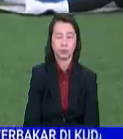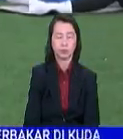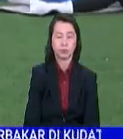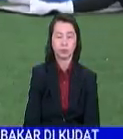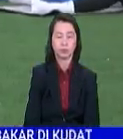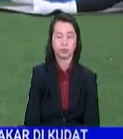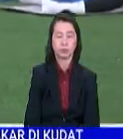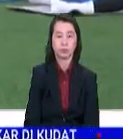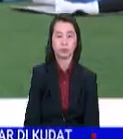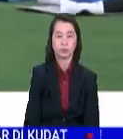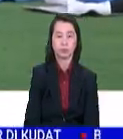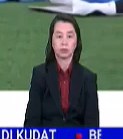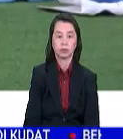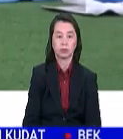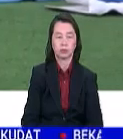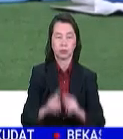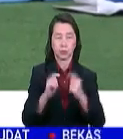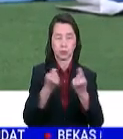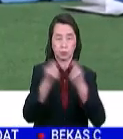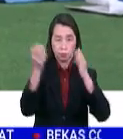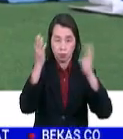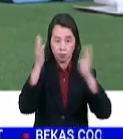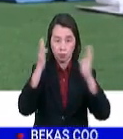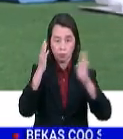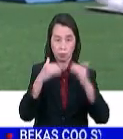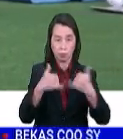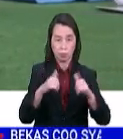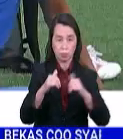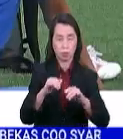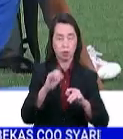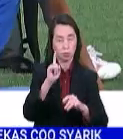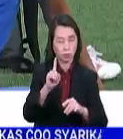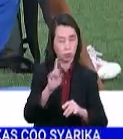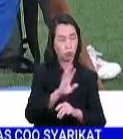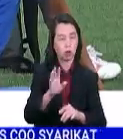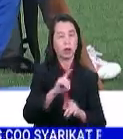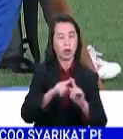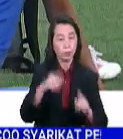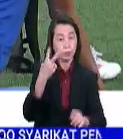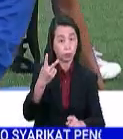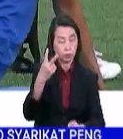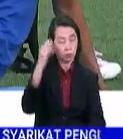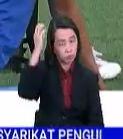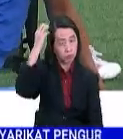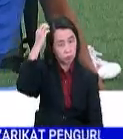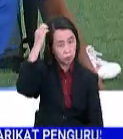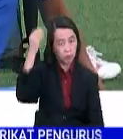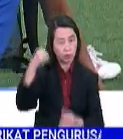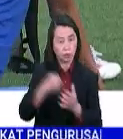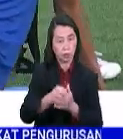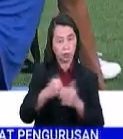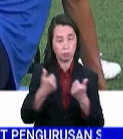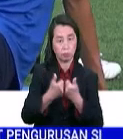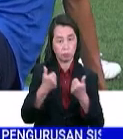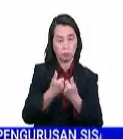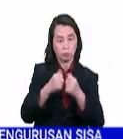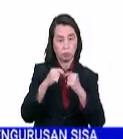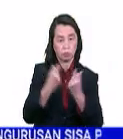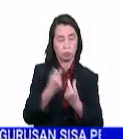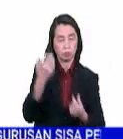Hai sementara itu Square negara dijual beraksi bukan sekali tetapi dua kali menentang Laos sedalam perlawanan kumpulan by